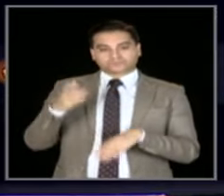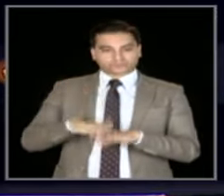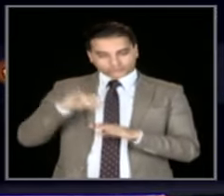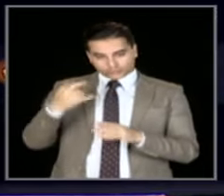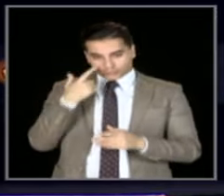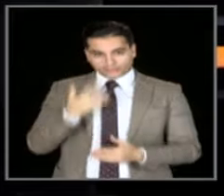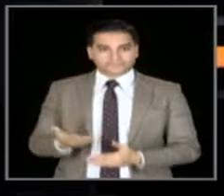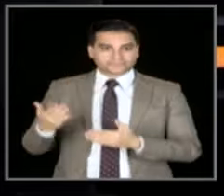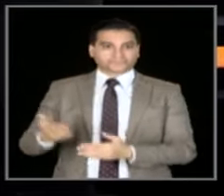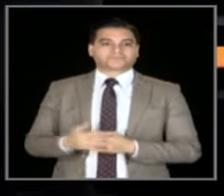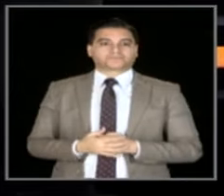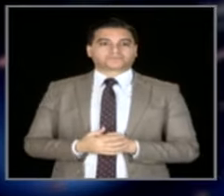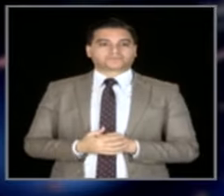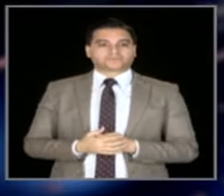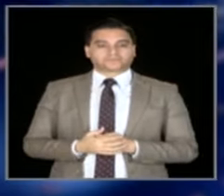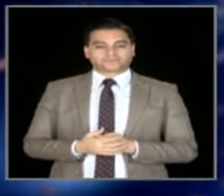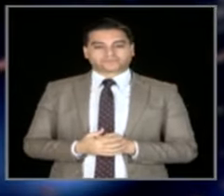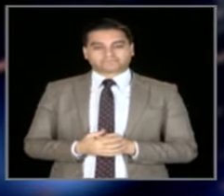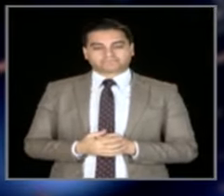وحان ميعاد الجوكر.